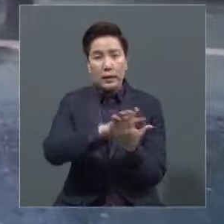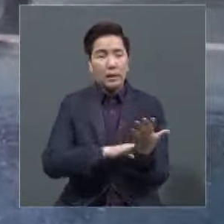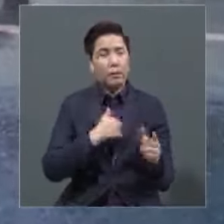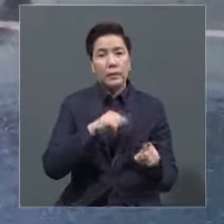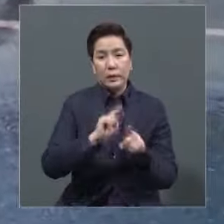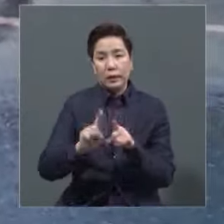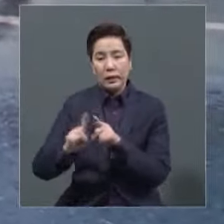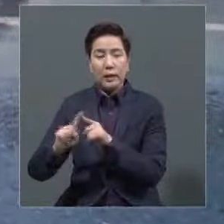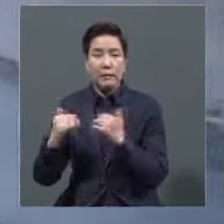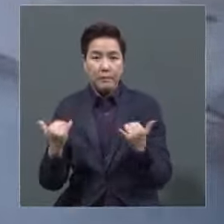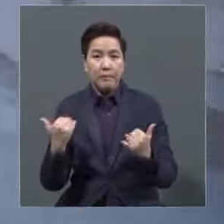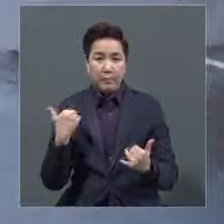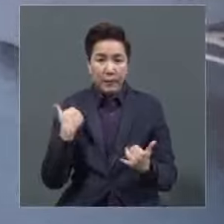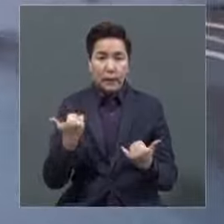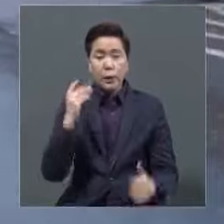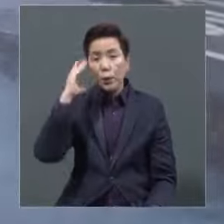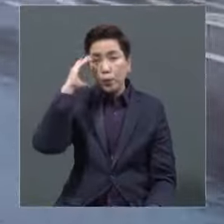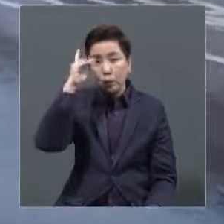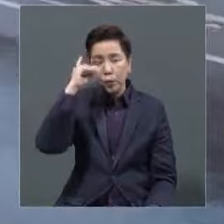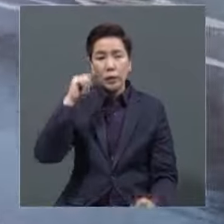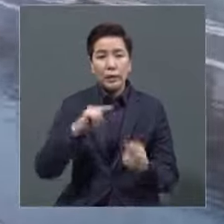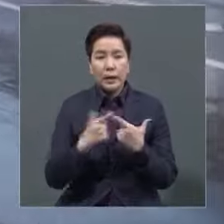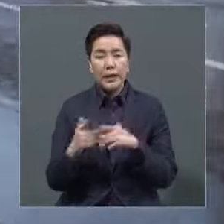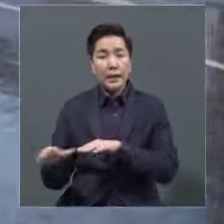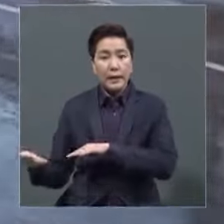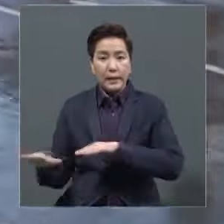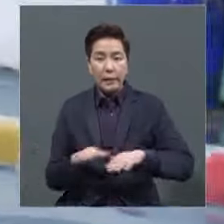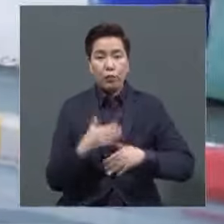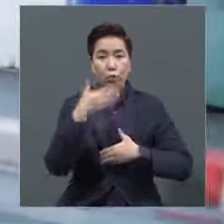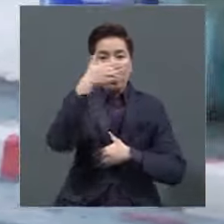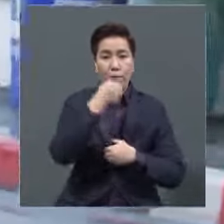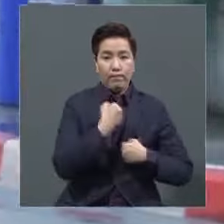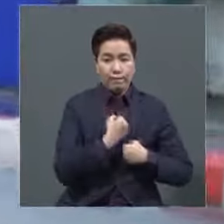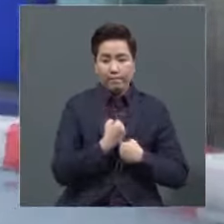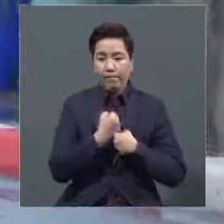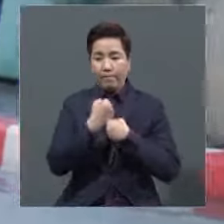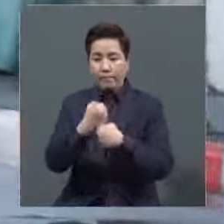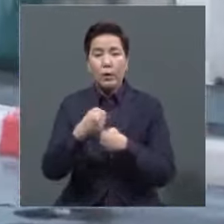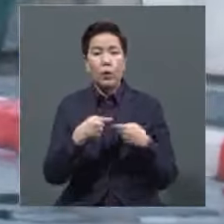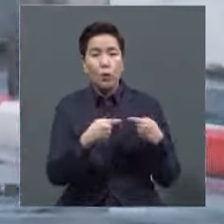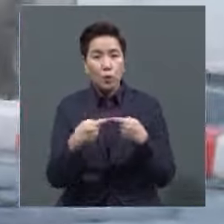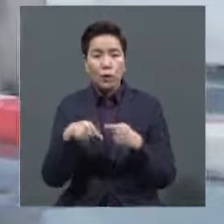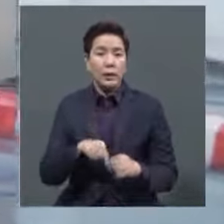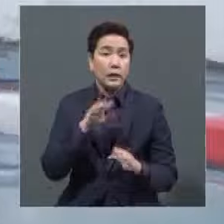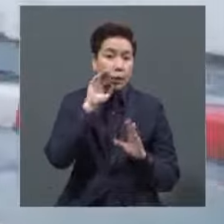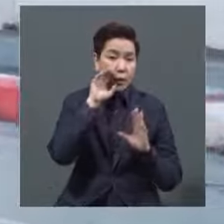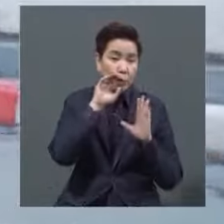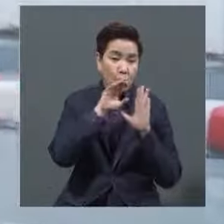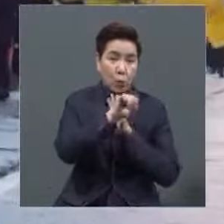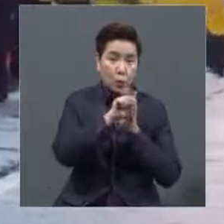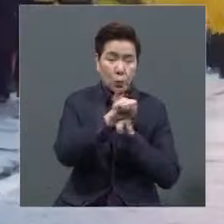ายจากนั้นในวันพรุ่งนี้นะครับจะมีการเตรียมส่งมอบต่อสำหรับธงตราสัญลักษณ์นะครับจากสกลนครเนี่ย